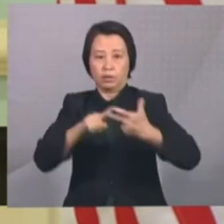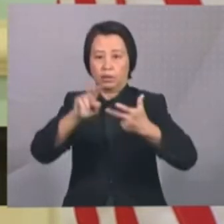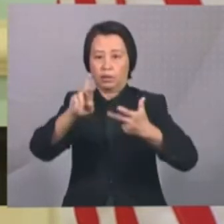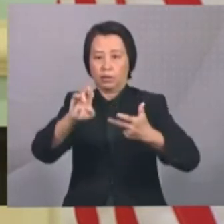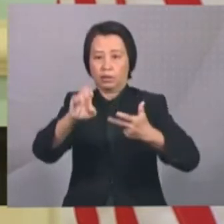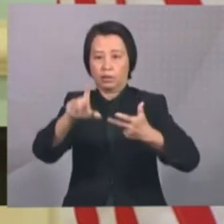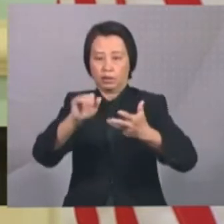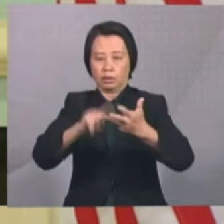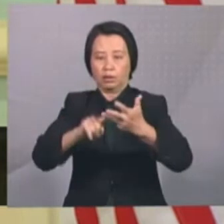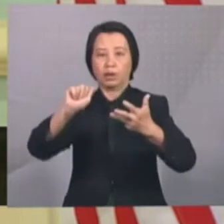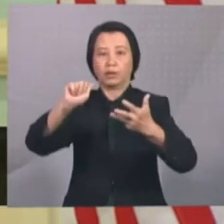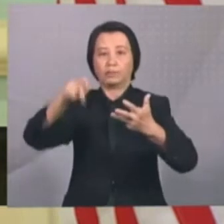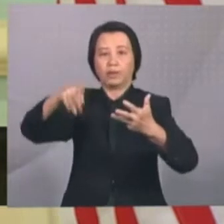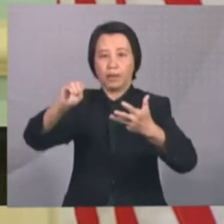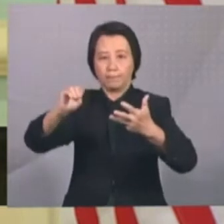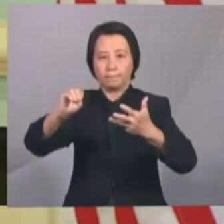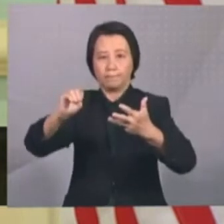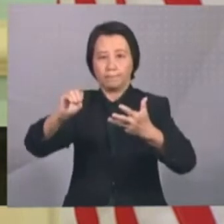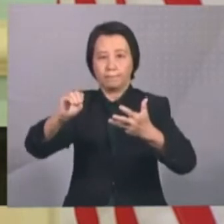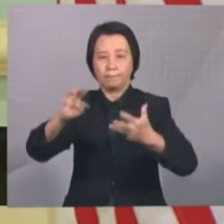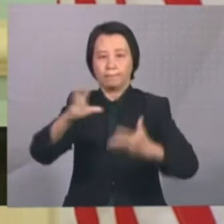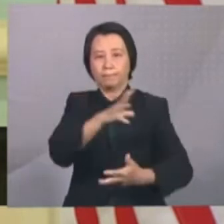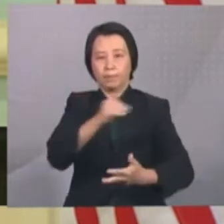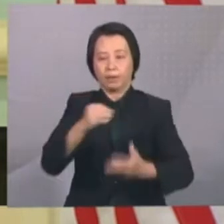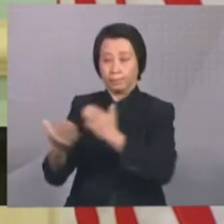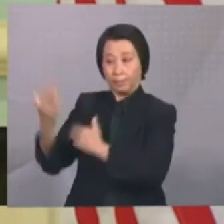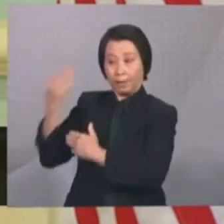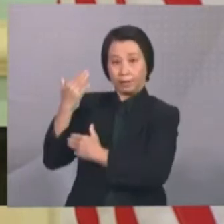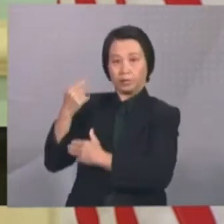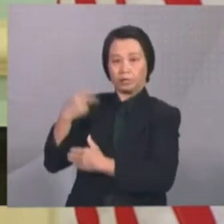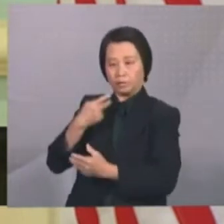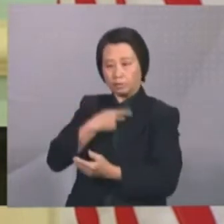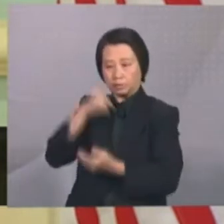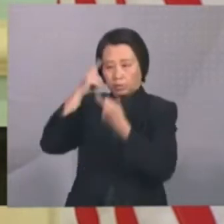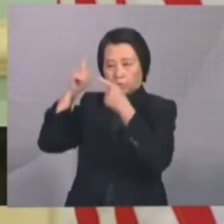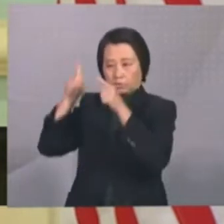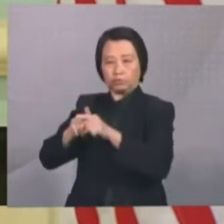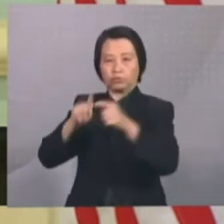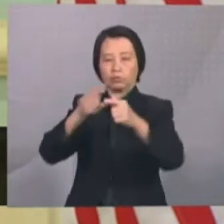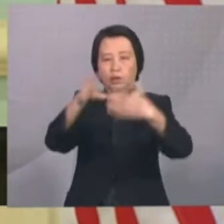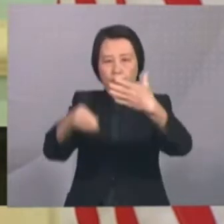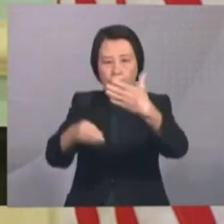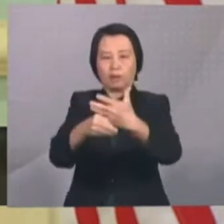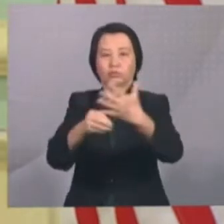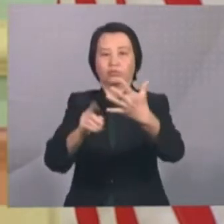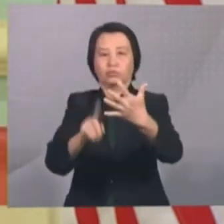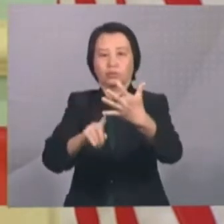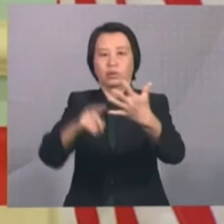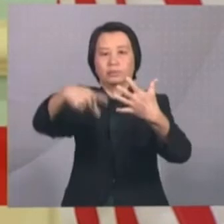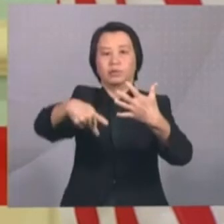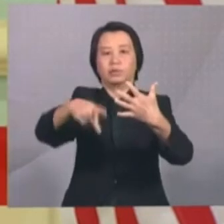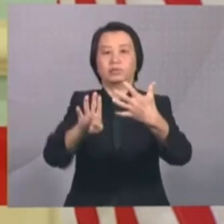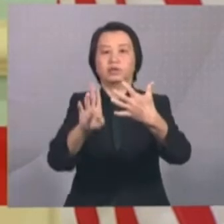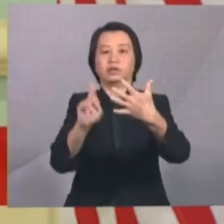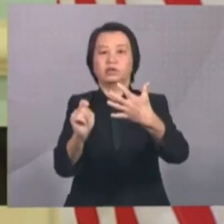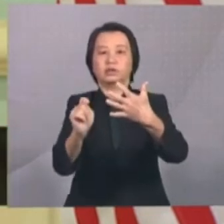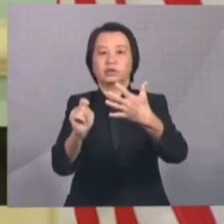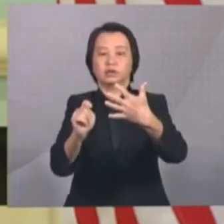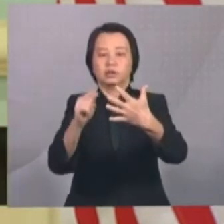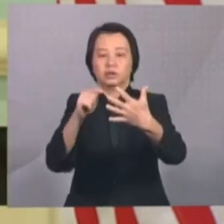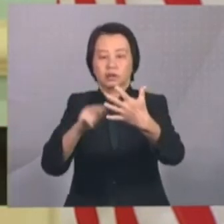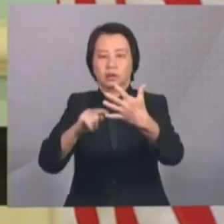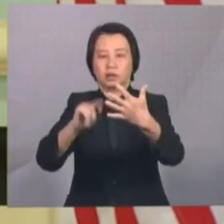edm02 epm dan kita bertujuh pagi-pagi ini untuk memasukkan pihak berkuasa tempatan untuk